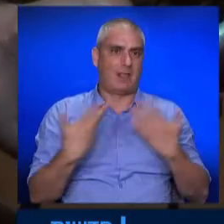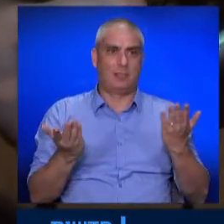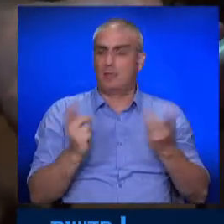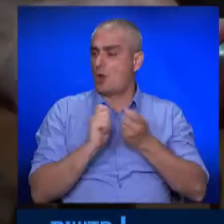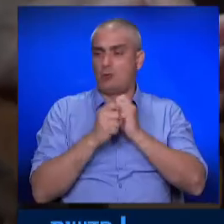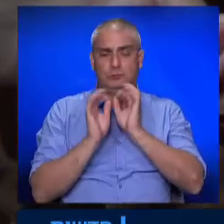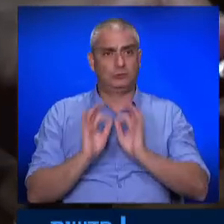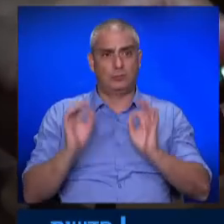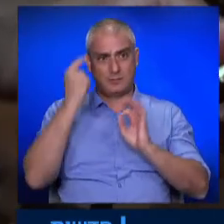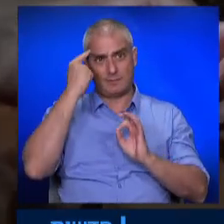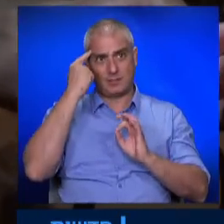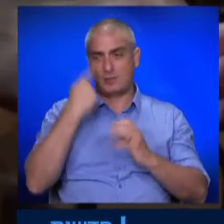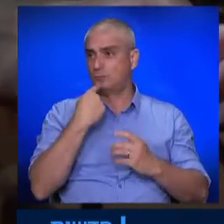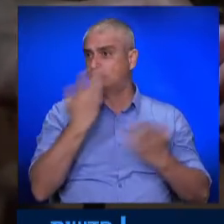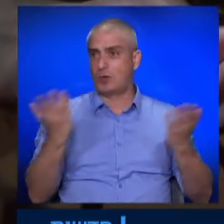השתנה בעמדות שנשמעו.